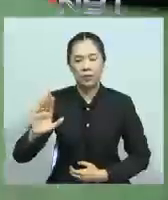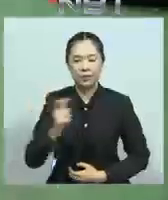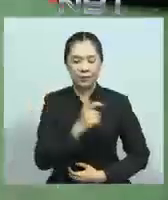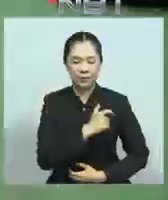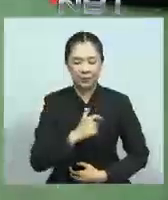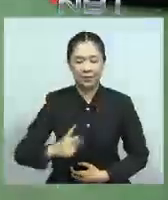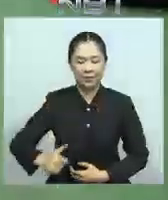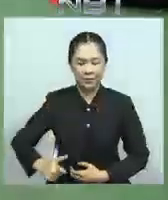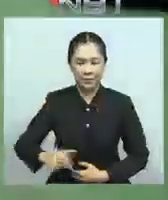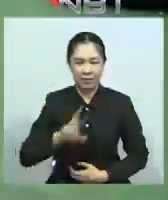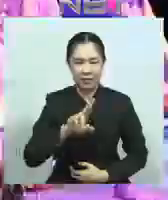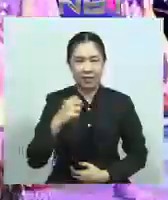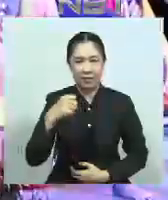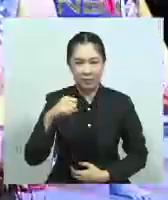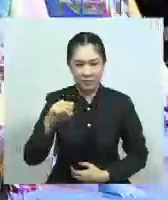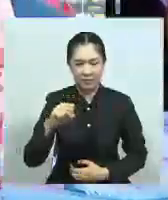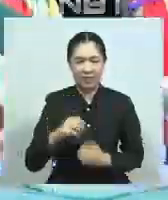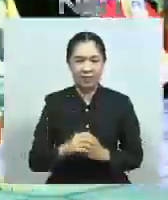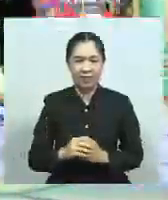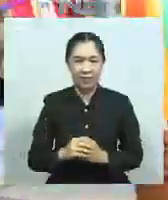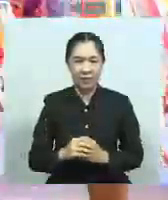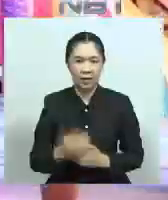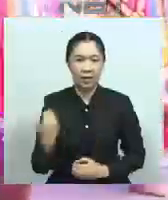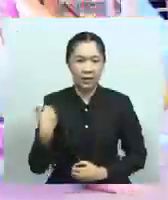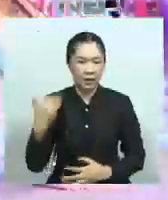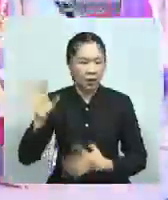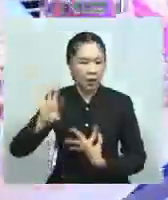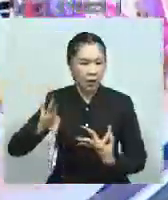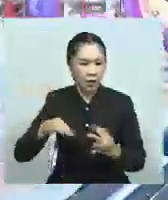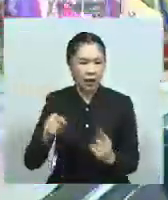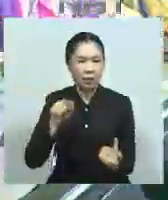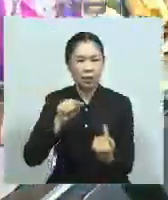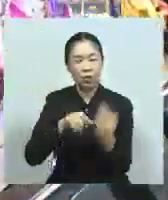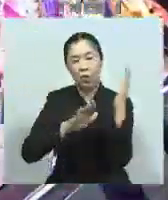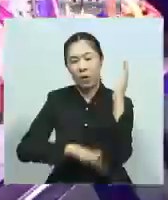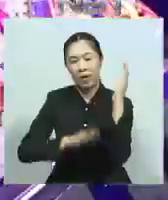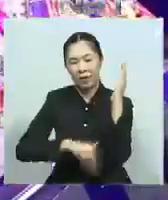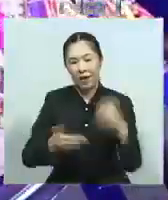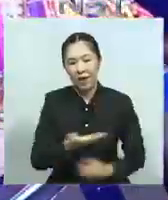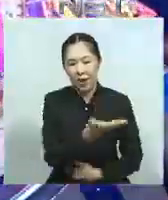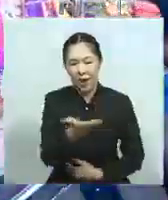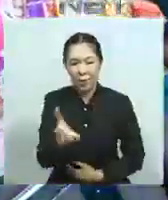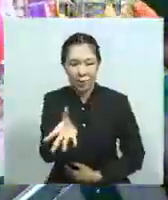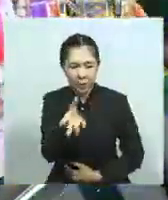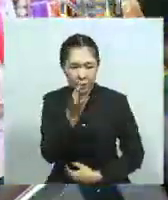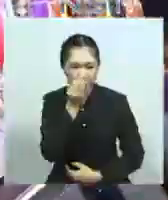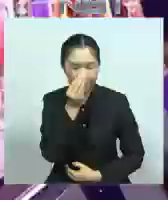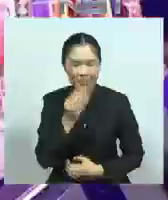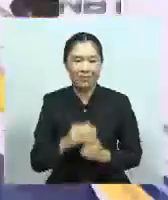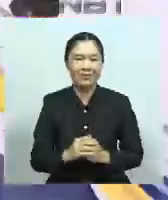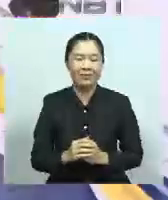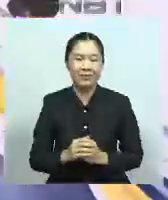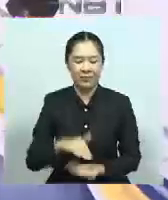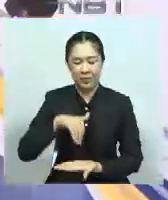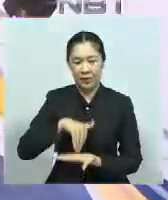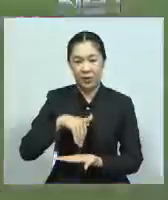เจ้าอยู่หัวนะครับอีกทั้งยังเป็นการนำมโนราซึ่งเป็นอัตลักษณ์ของชาวใต้สู่สายตาของประชาชนอีกด้วยครับ กลับมาที่ส่วนกล